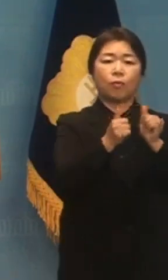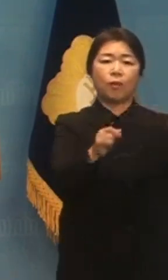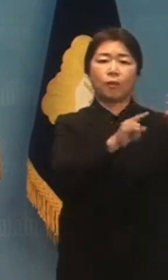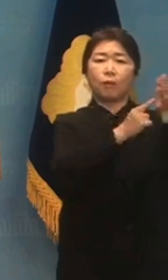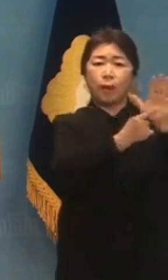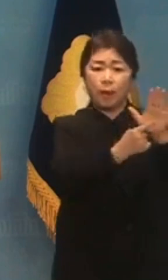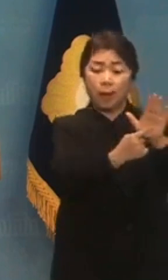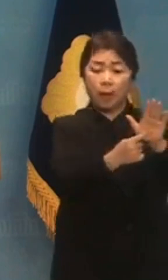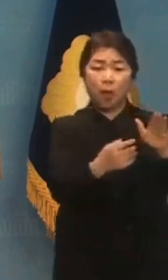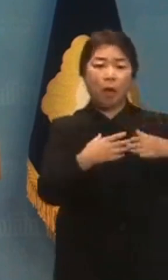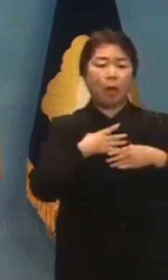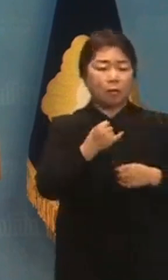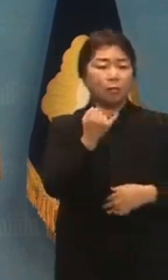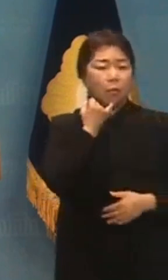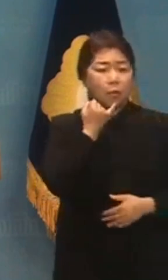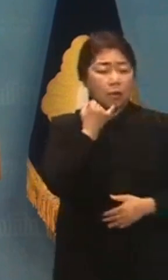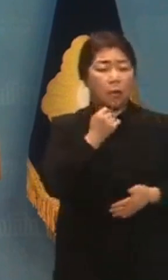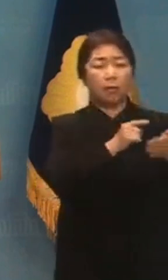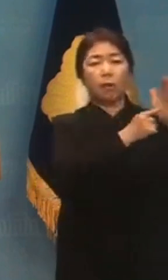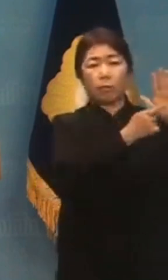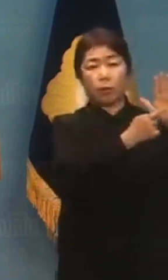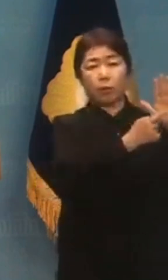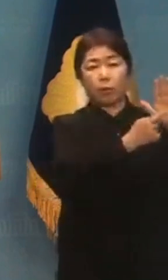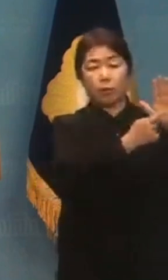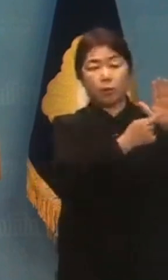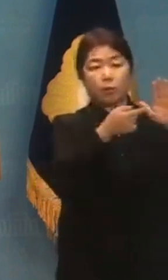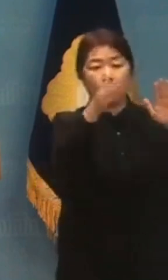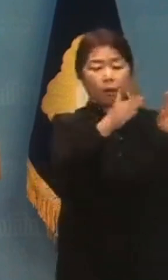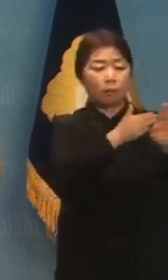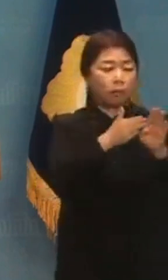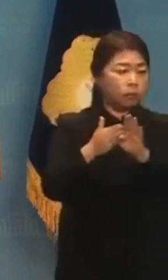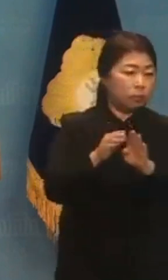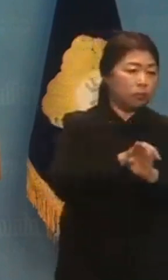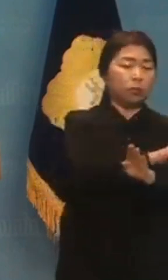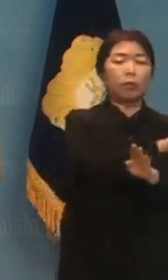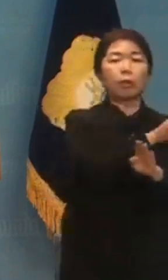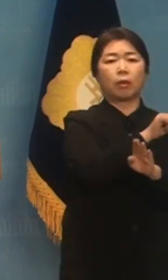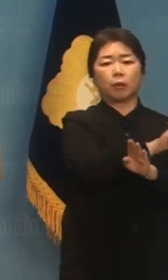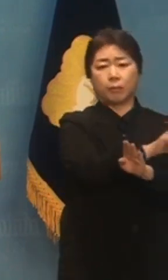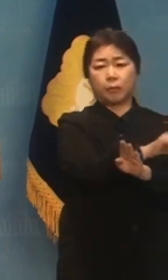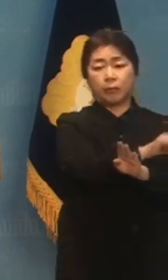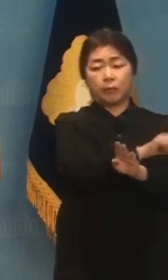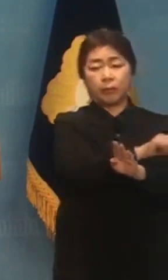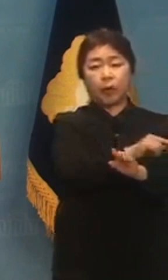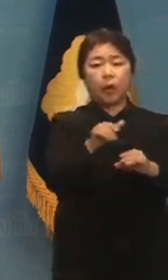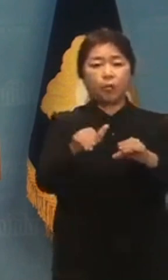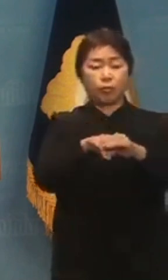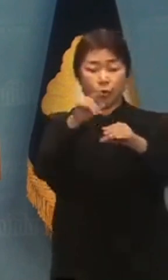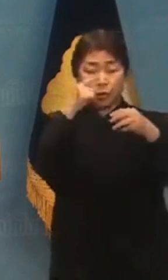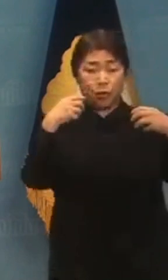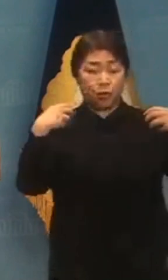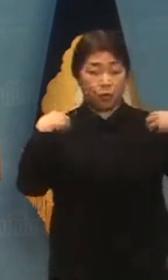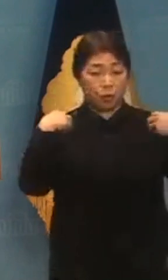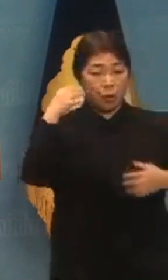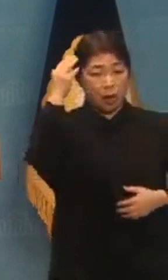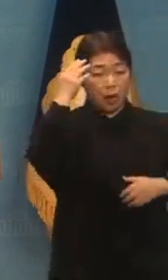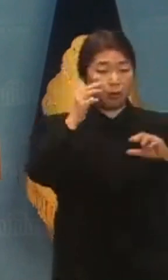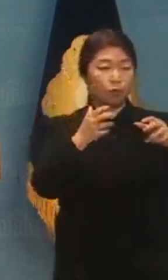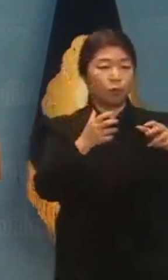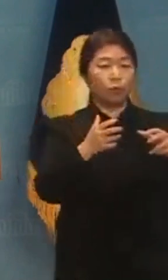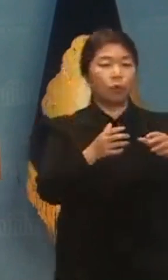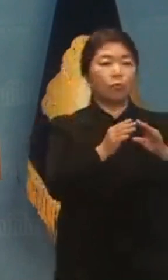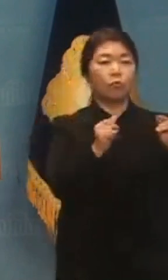찰나의 안심을 가져다 줬습니다. 하지만 이러한 발표는 당시 문 정부가 한국 부동산원을